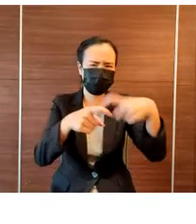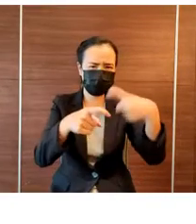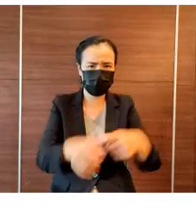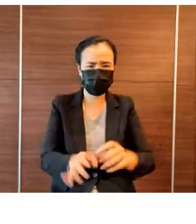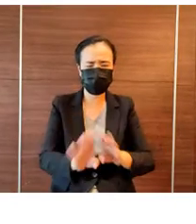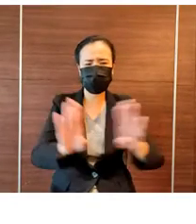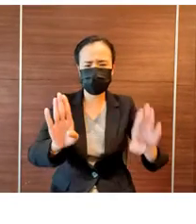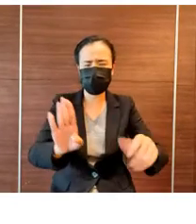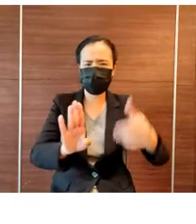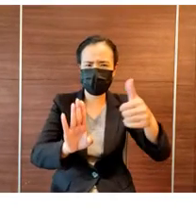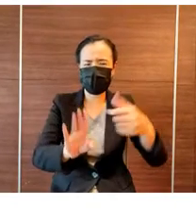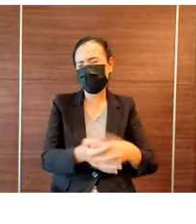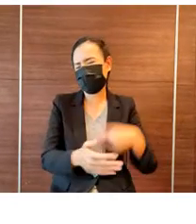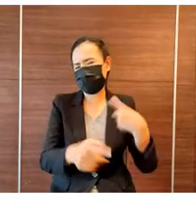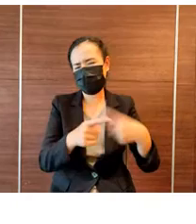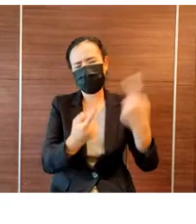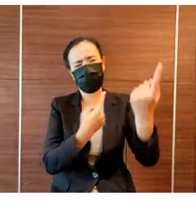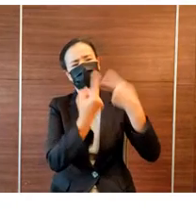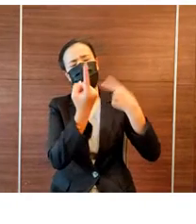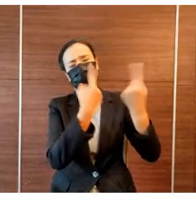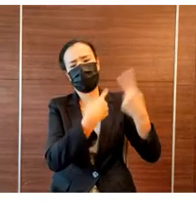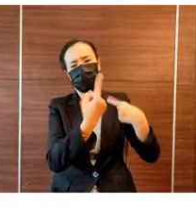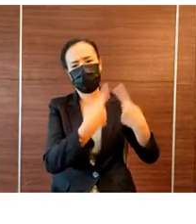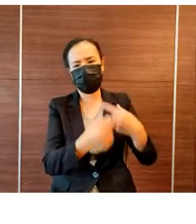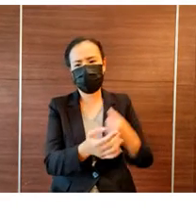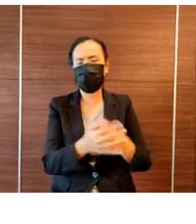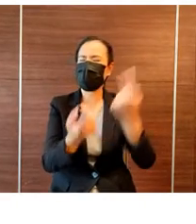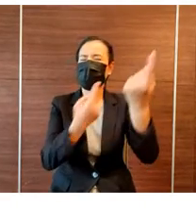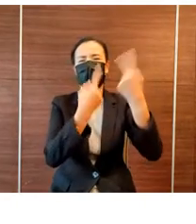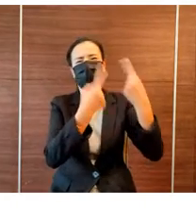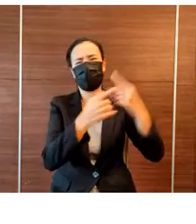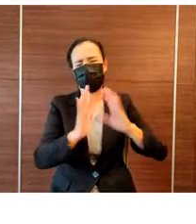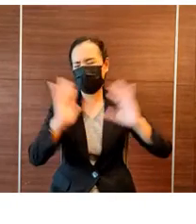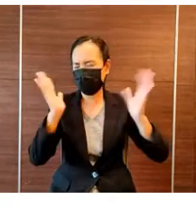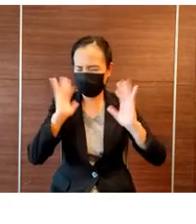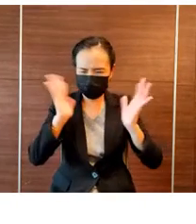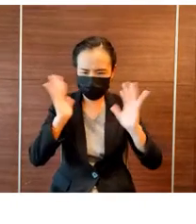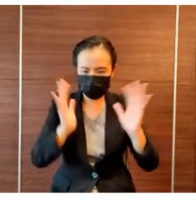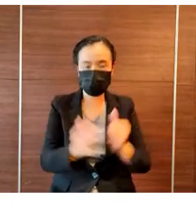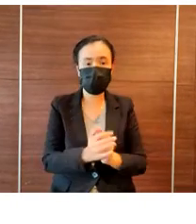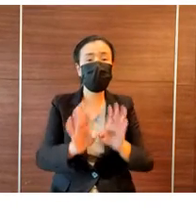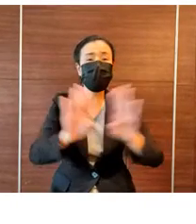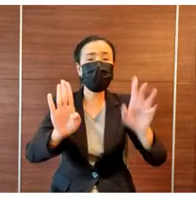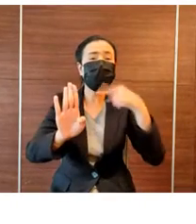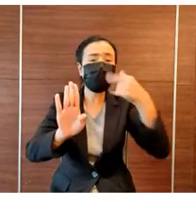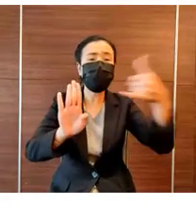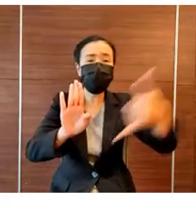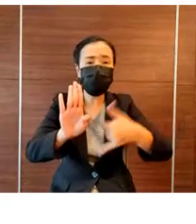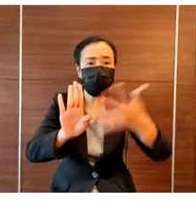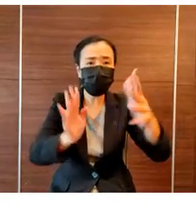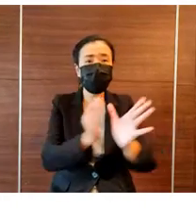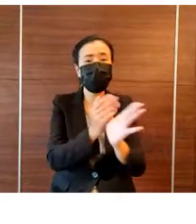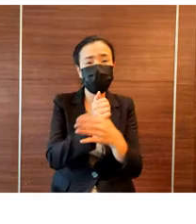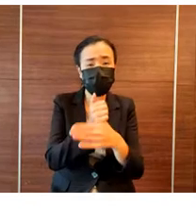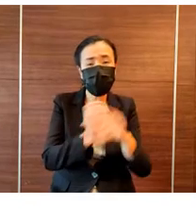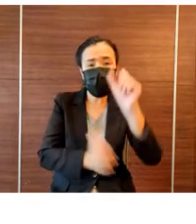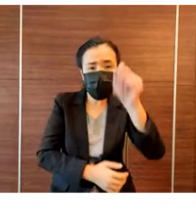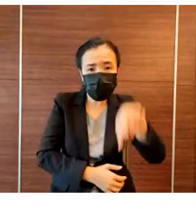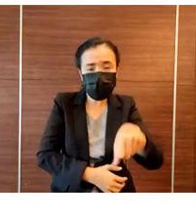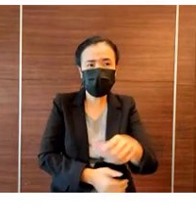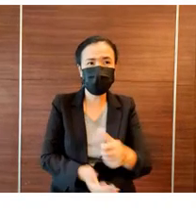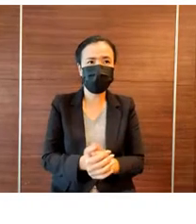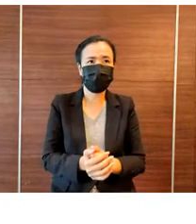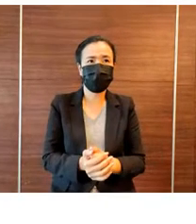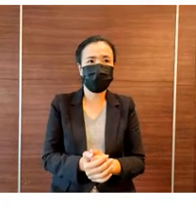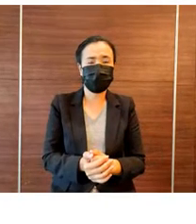มันจะเปิดขึ้นมาเนี่ยโอ้โหโดนโจมตีโดนกระหน่ำเยอะแยะไปหมดเลยแล้วเปิดแล้วใครจะมาเข้ามีแต่กระเทยหรือเปล่าจะมาออ